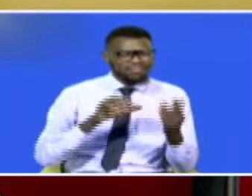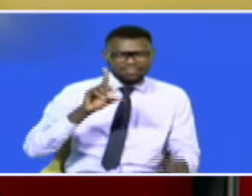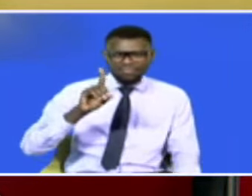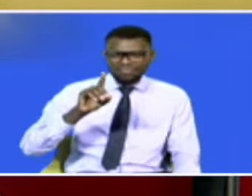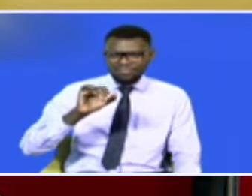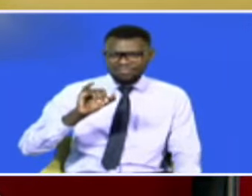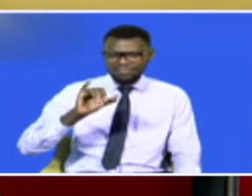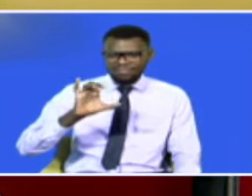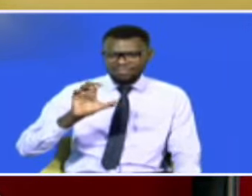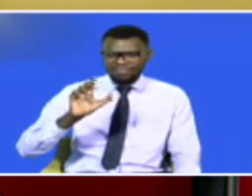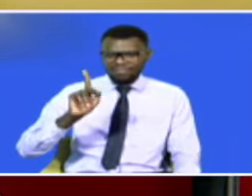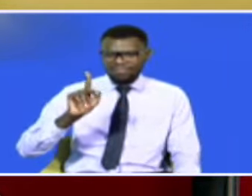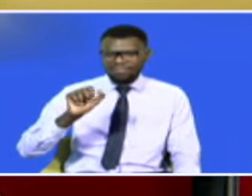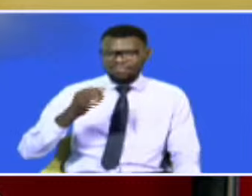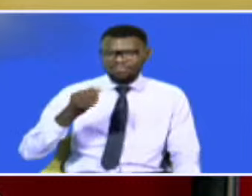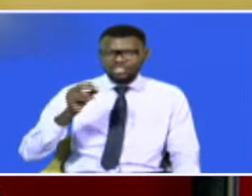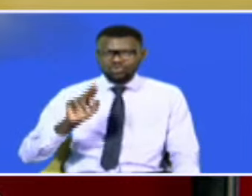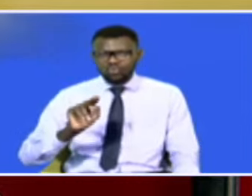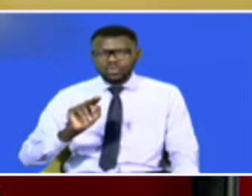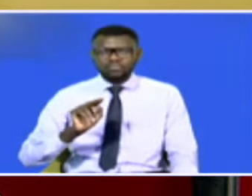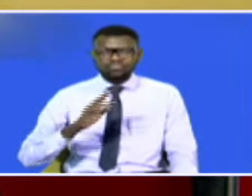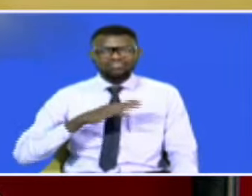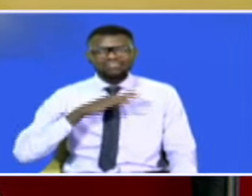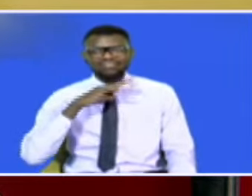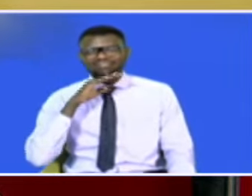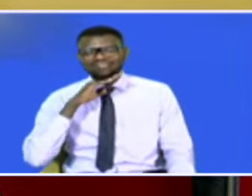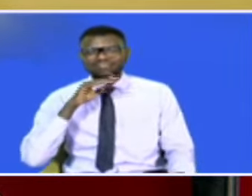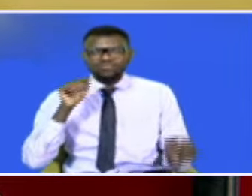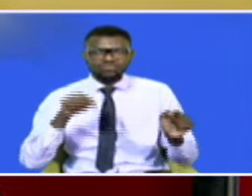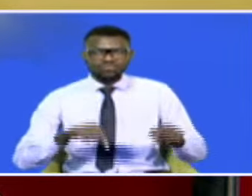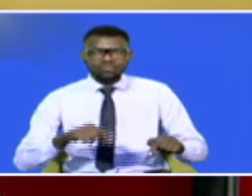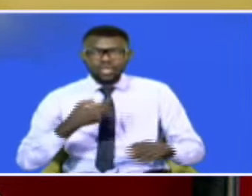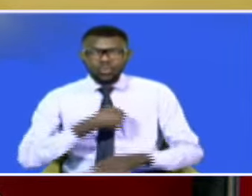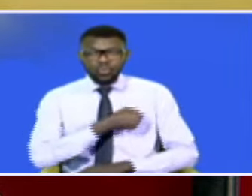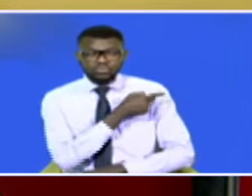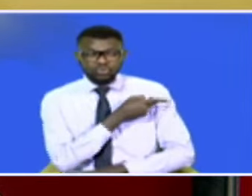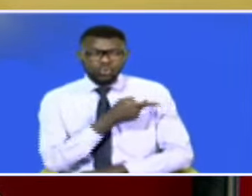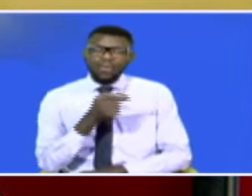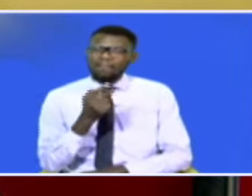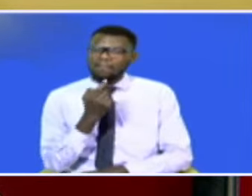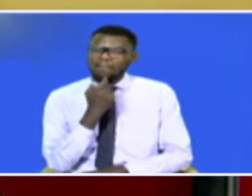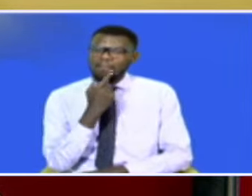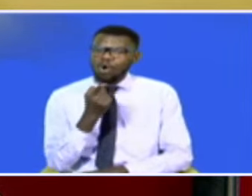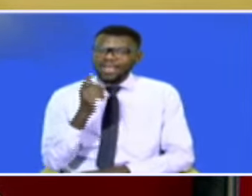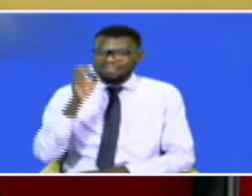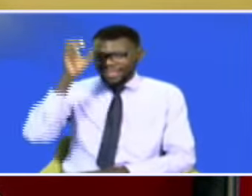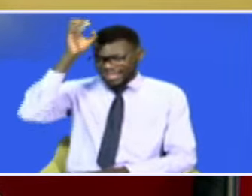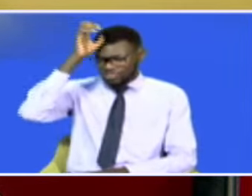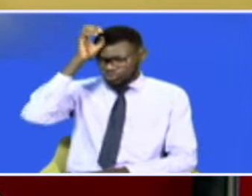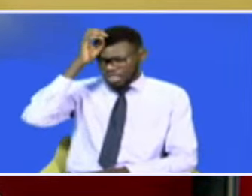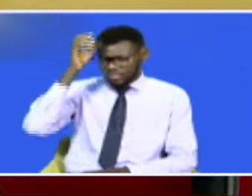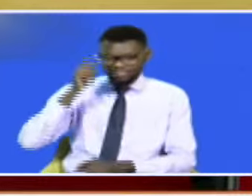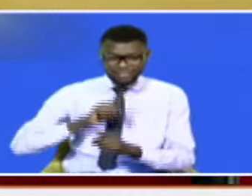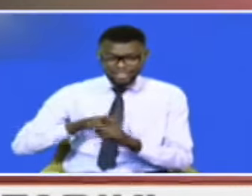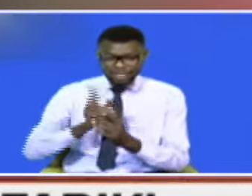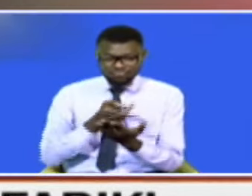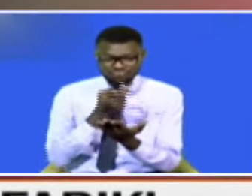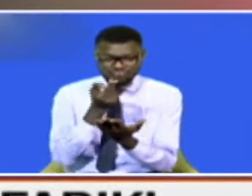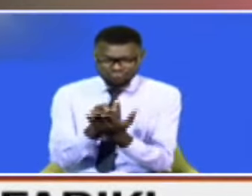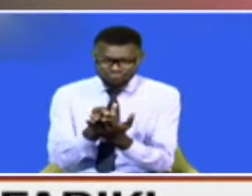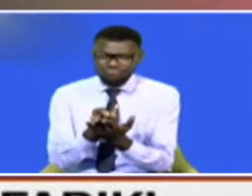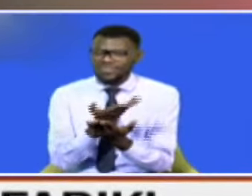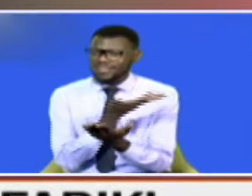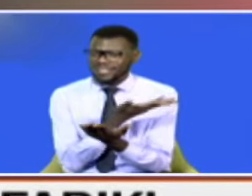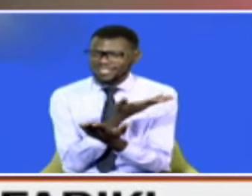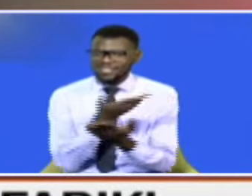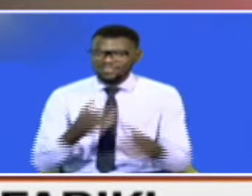wa kuamkia leo katika hospitali ya rufaa ya Moi mjini Eldoret katika kaunti ya Uasin Gishu alikokuwa anaendelea kupokea